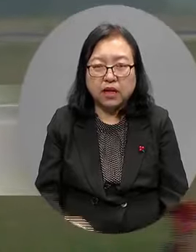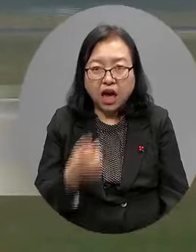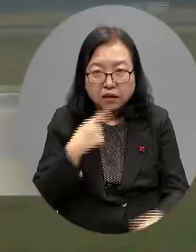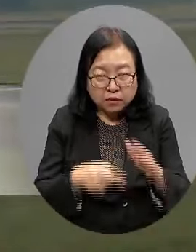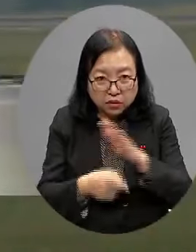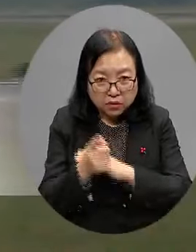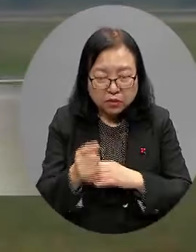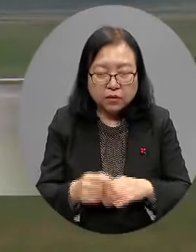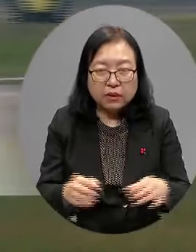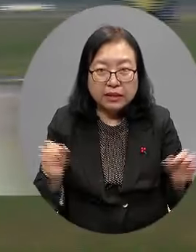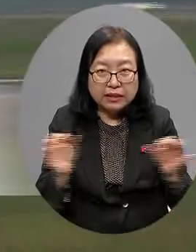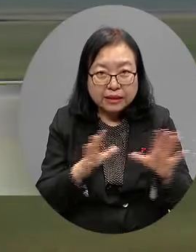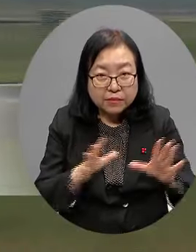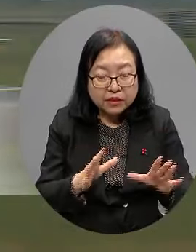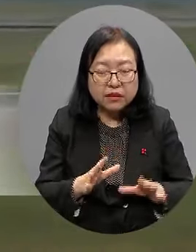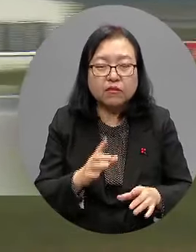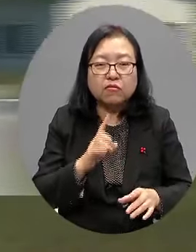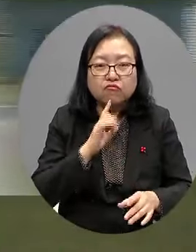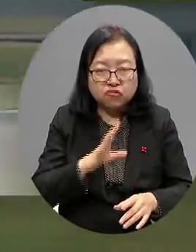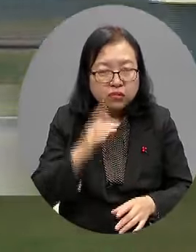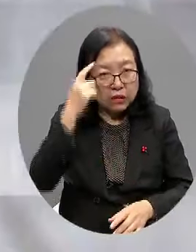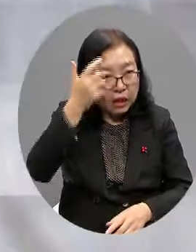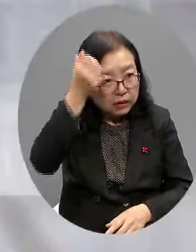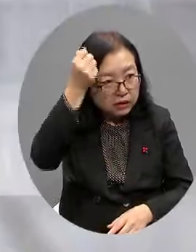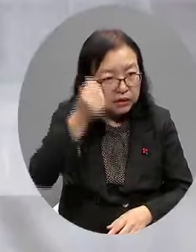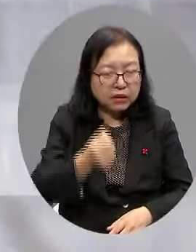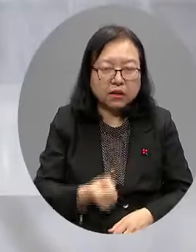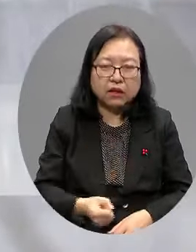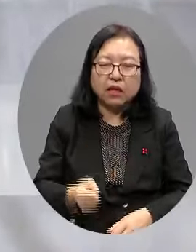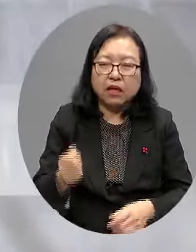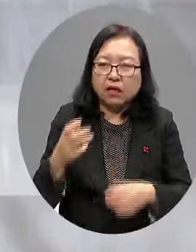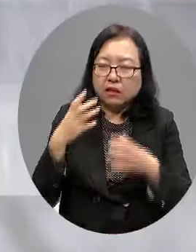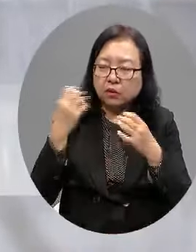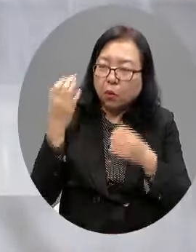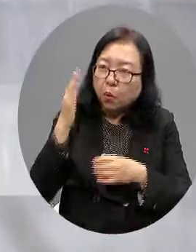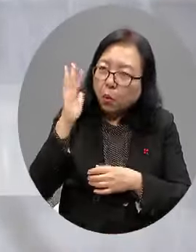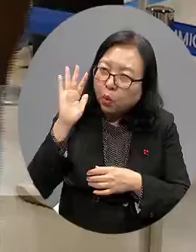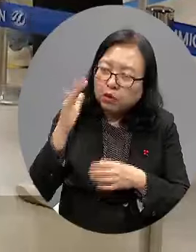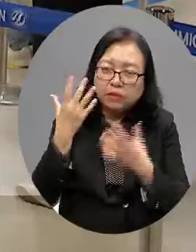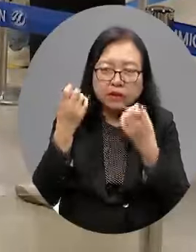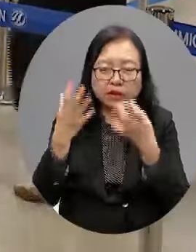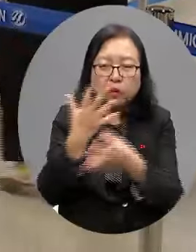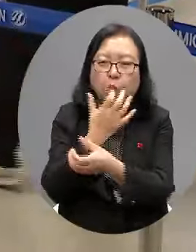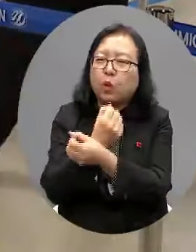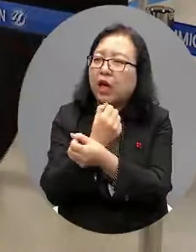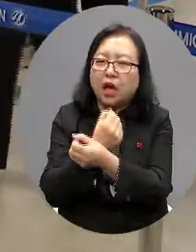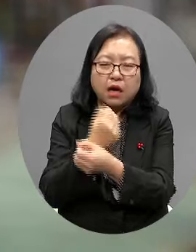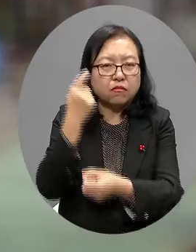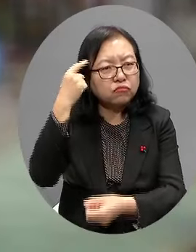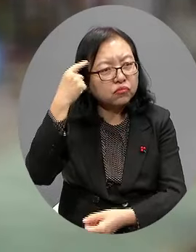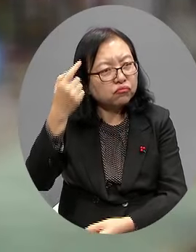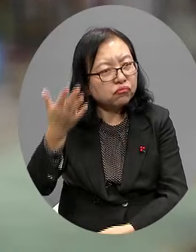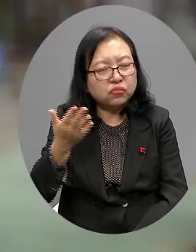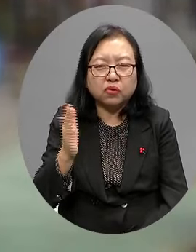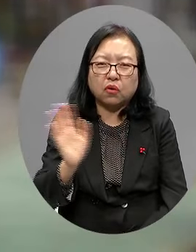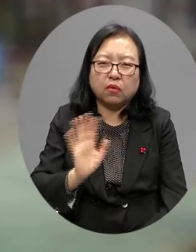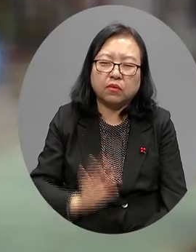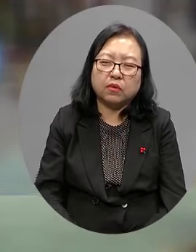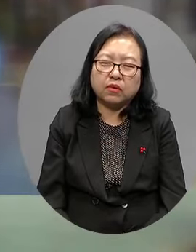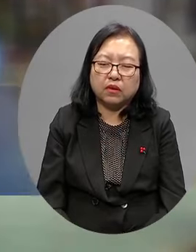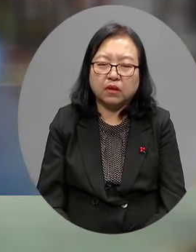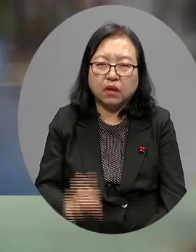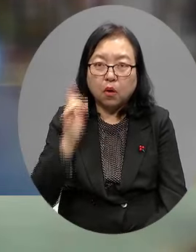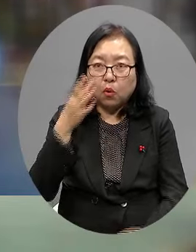줄 알았지만 동계 성수기를 앞두고 신규 예약 문의가 90% 가까이 줄었습니다. 원래 동계 시즌